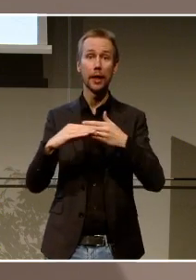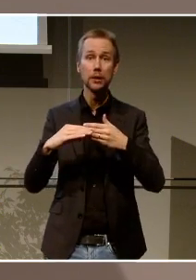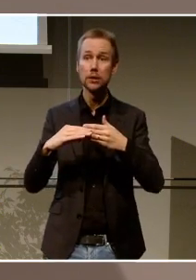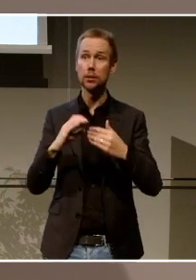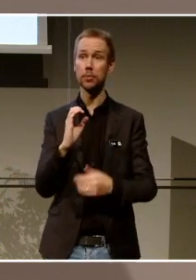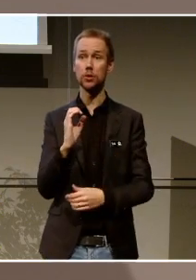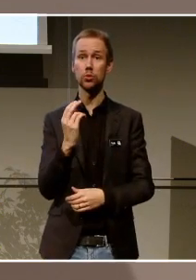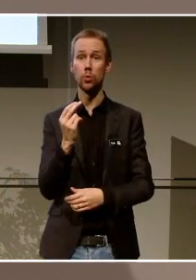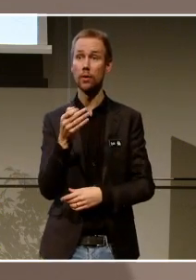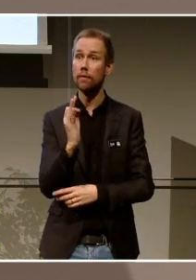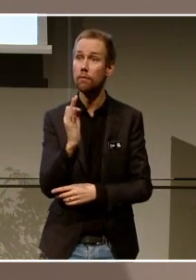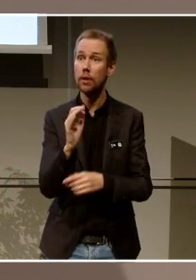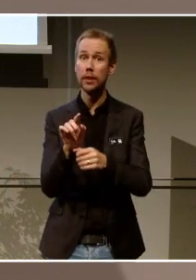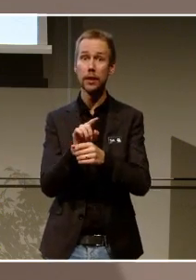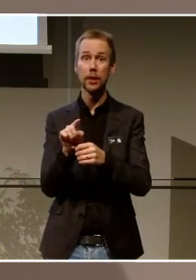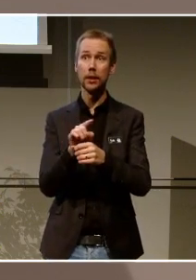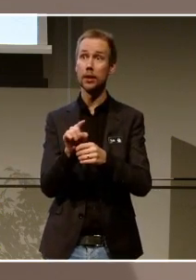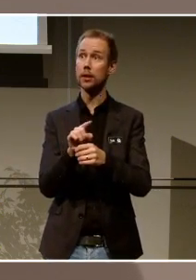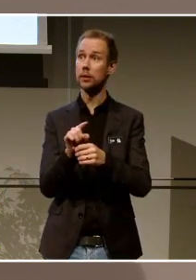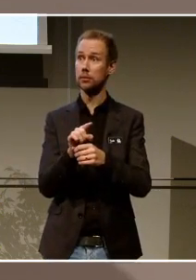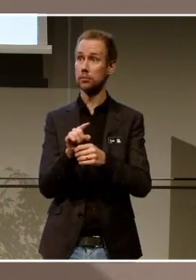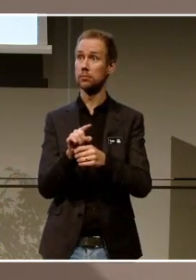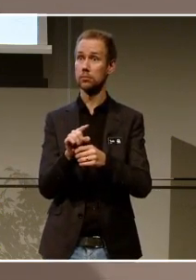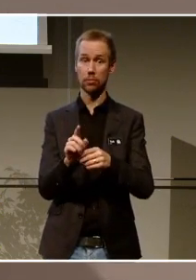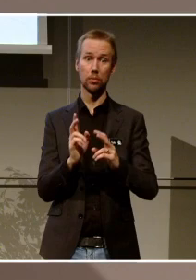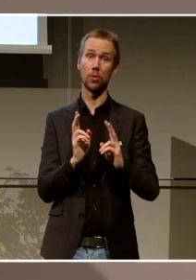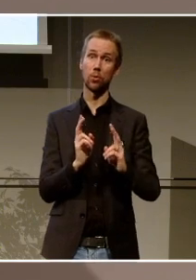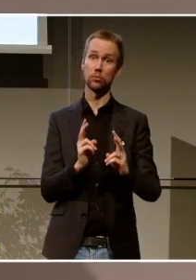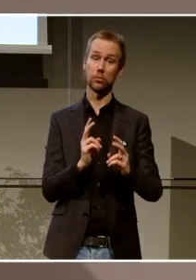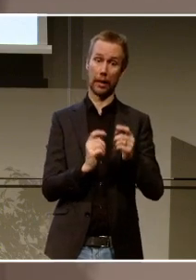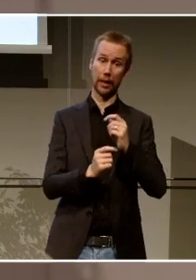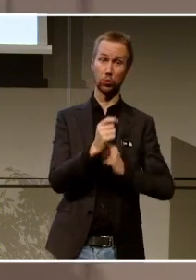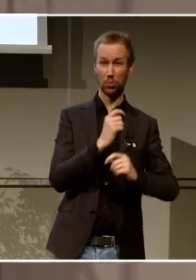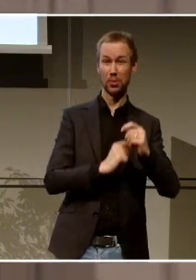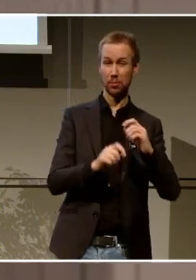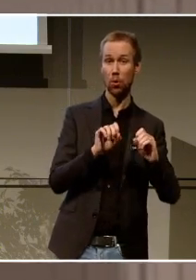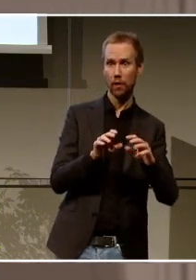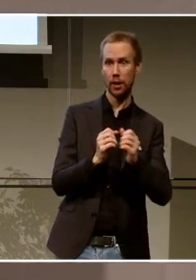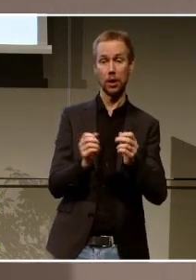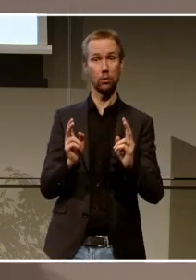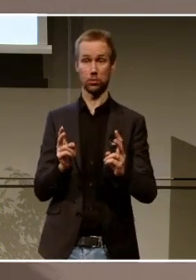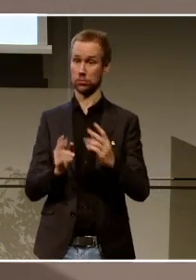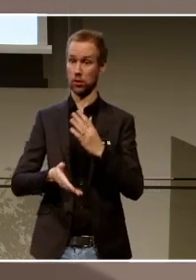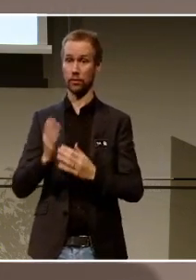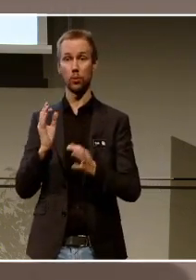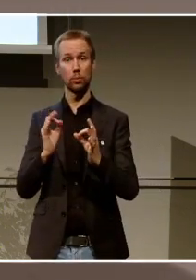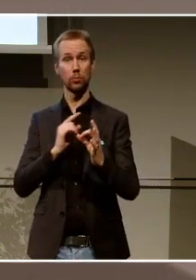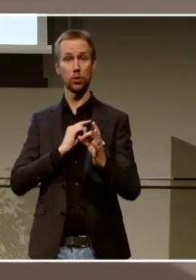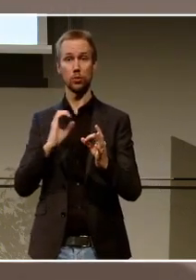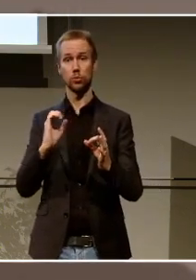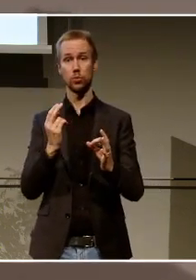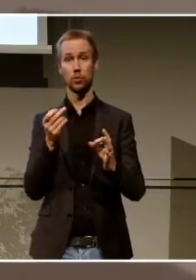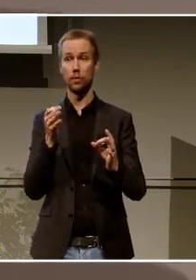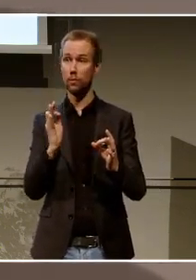Så här är det inte bara plånboken som tar slut för många människor, utan surftiden. Och att det här också hänger ihop